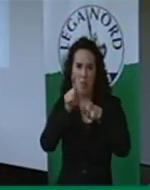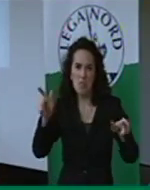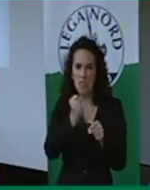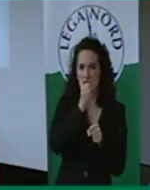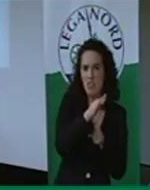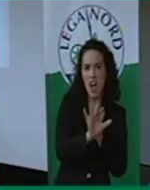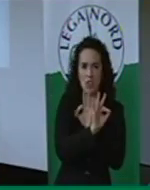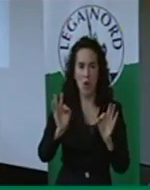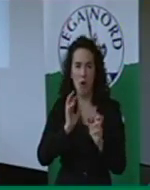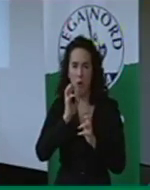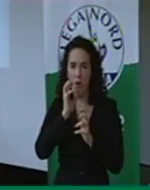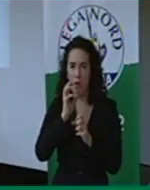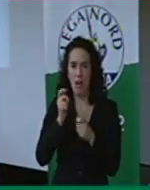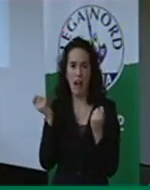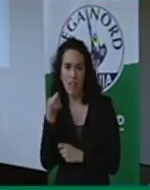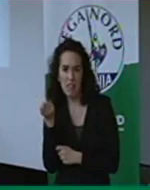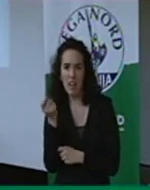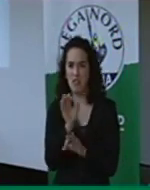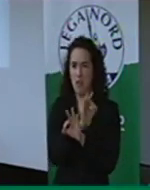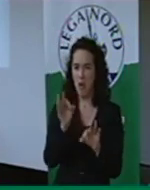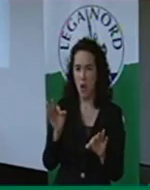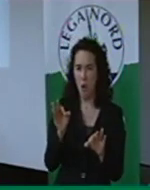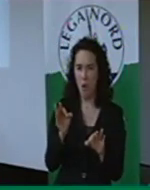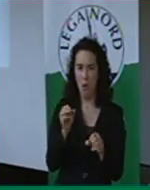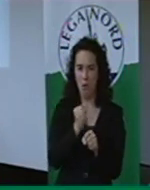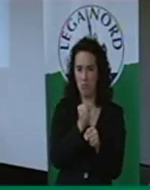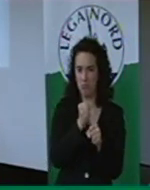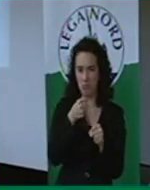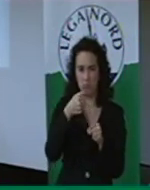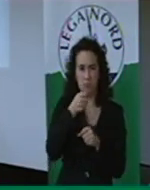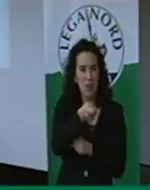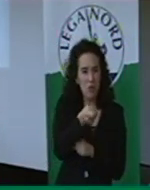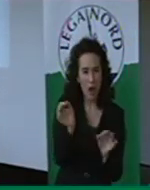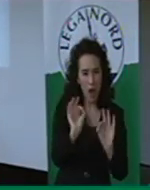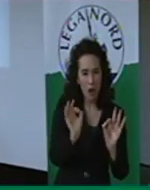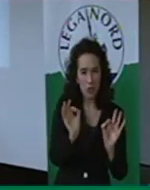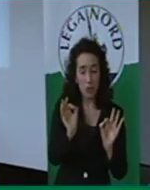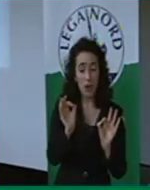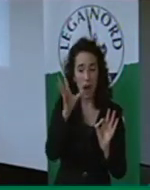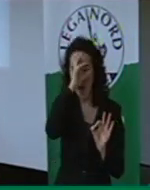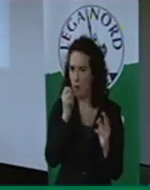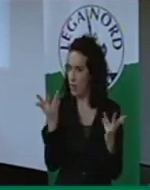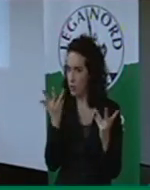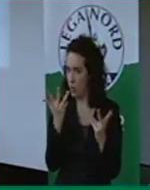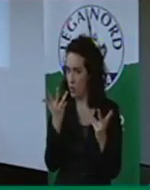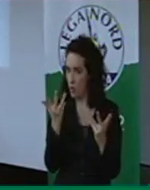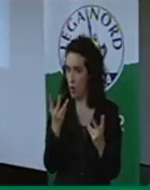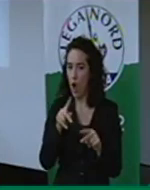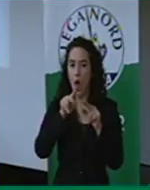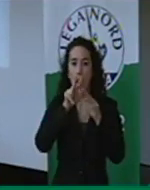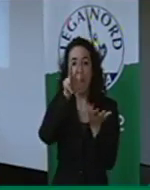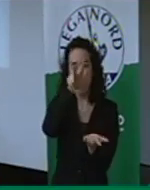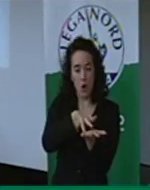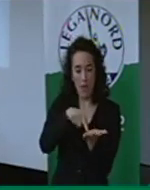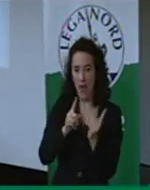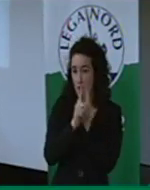dato chiunque si è reso conto che rispetto a dodici anni fa le promesse fatte non sono state mantenute e abbiamo perso diritti